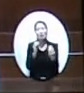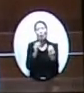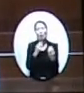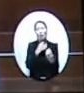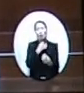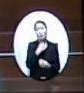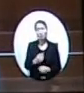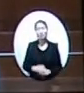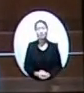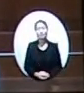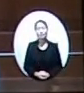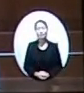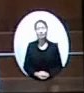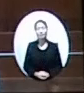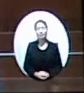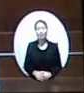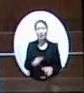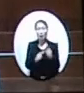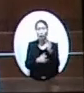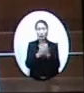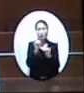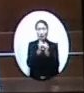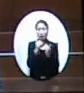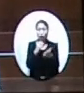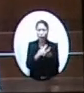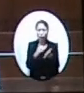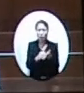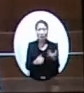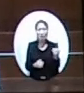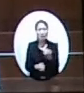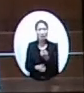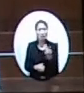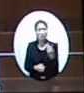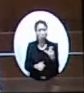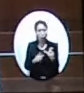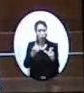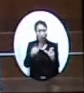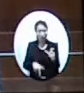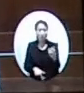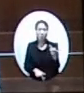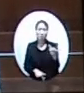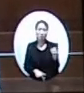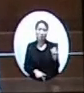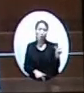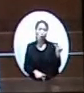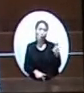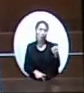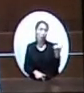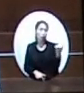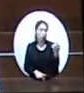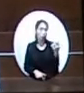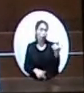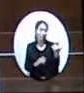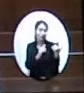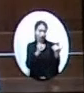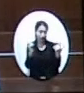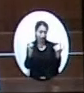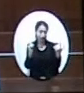이야기하고자 합니다. 안동시 인구가 2015년 17만